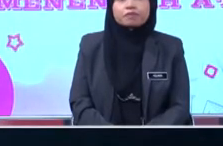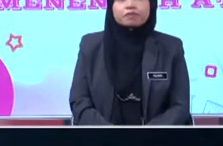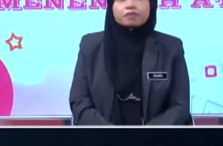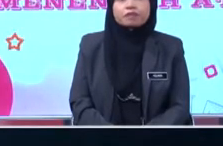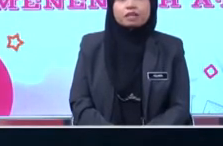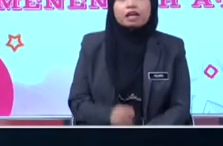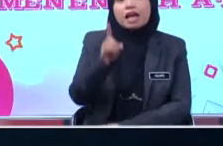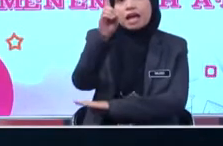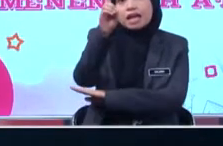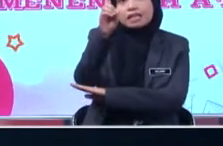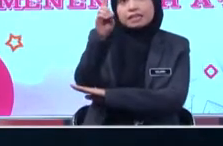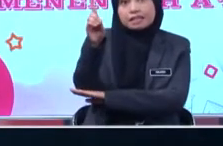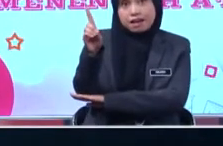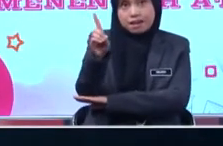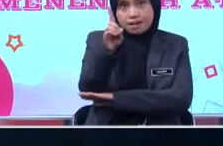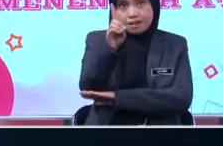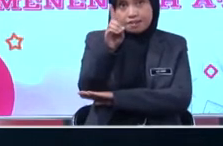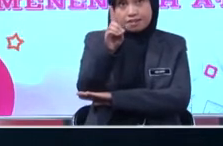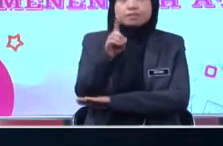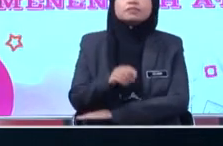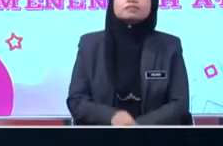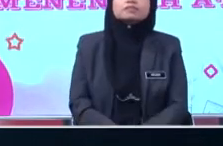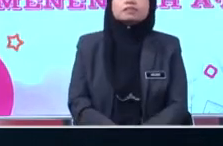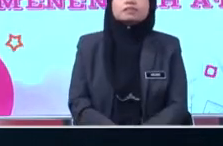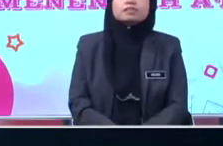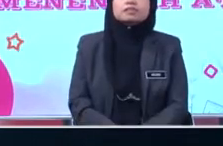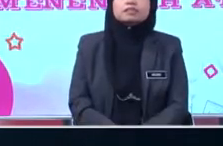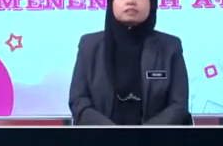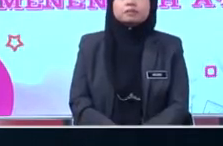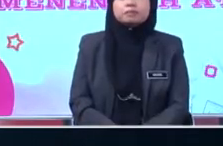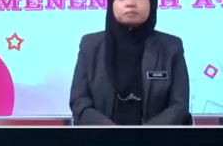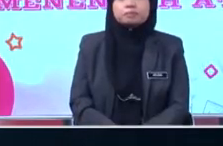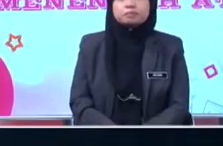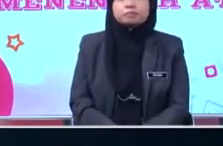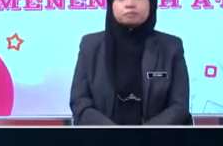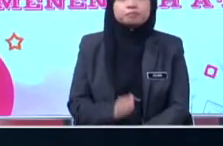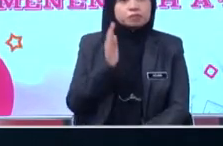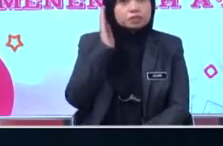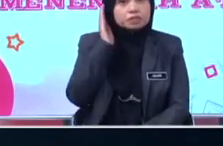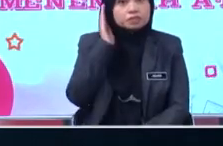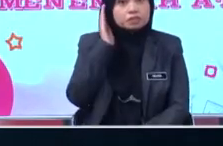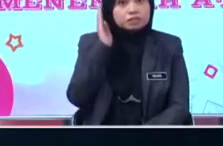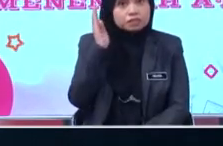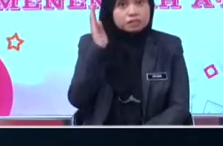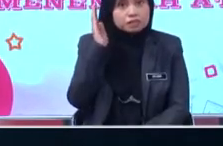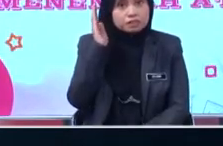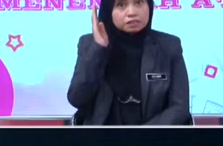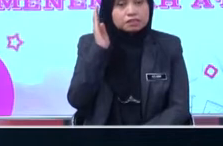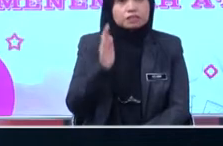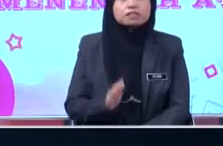dan kini dalah penuaan undan Iyah